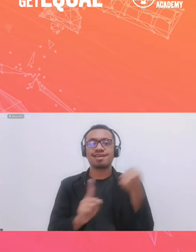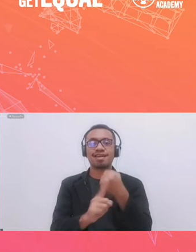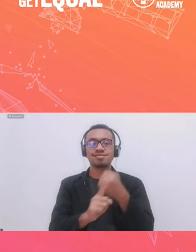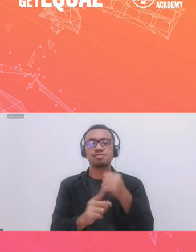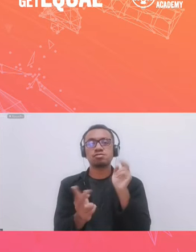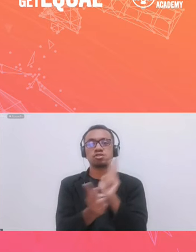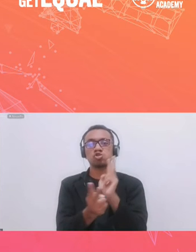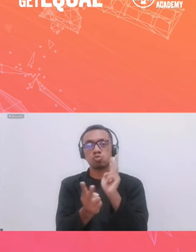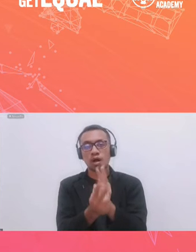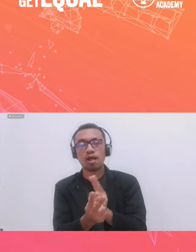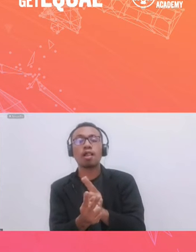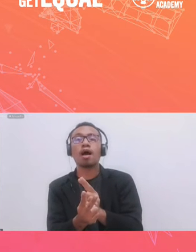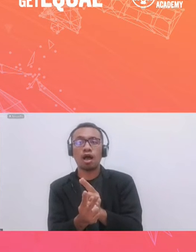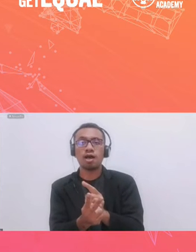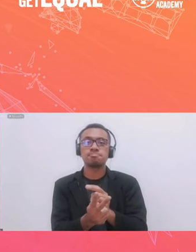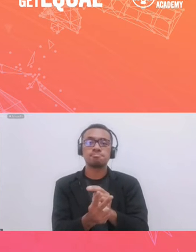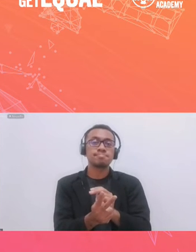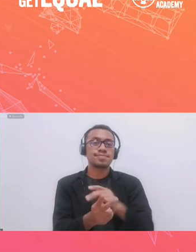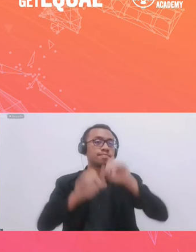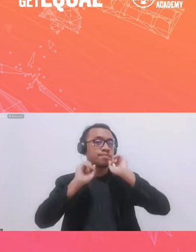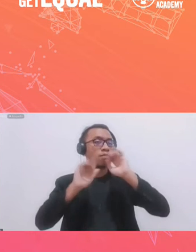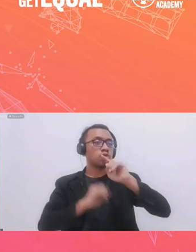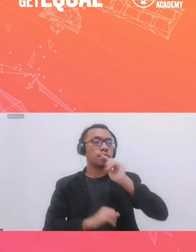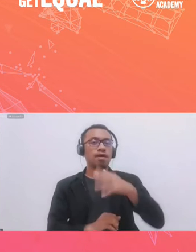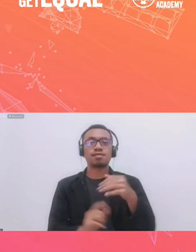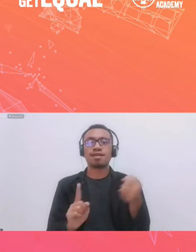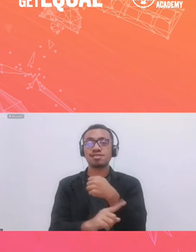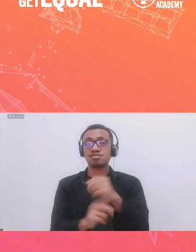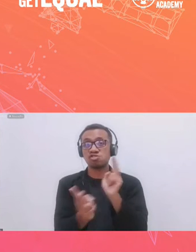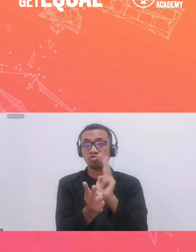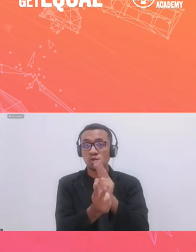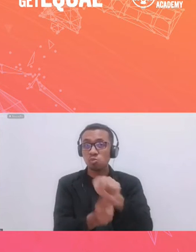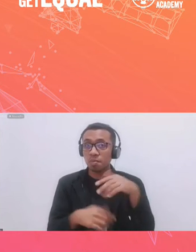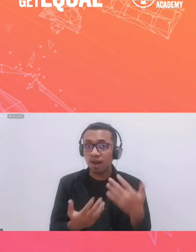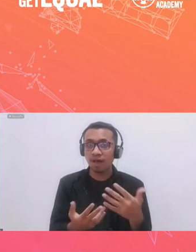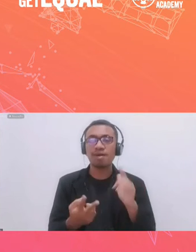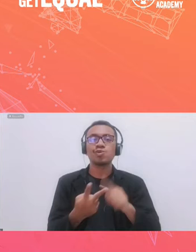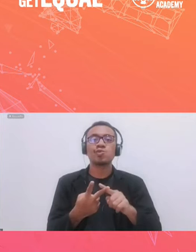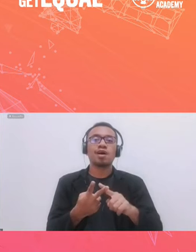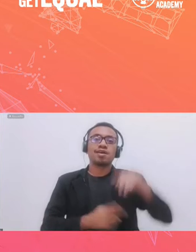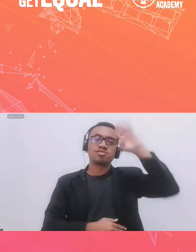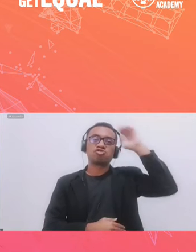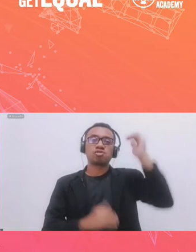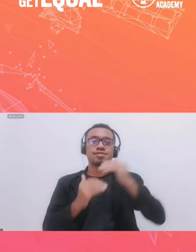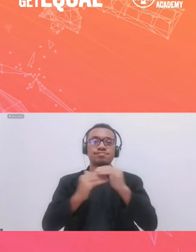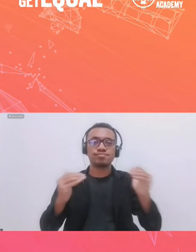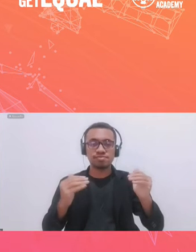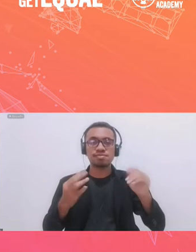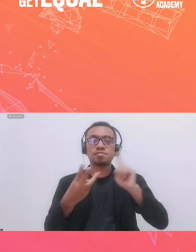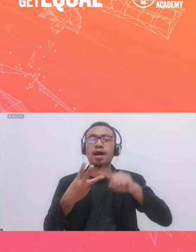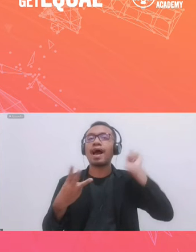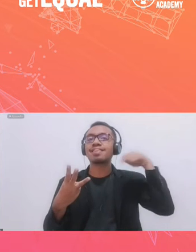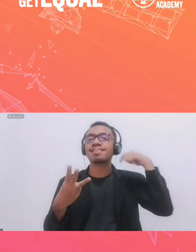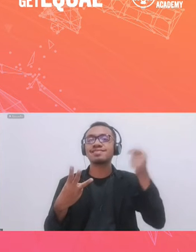lebih memahami apa itu kekerasan seksual, kesetaraan gender, dan dia juga adalah seorang aktris.